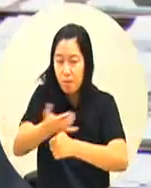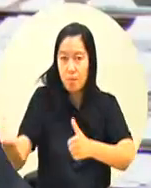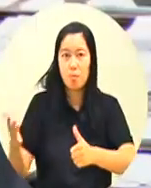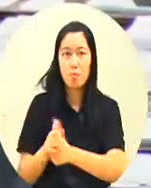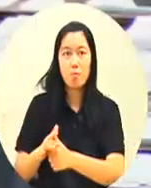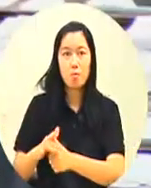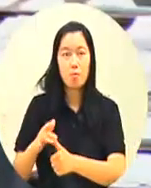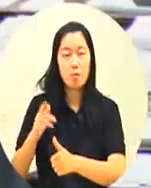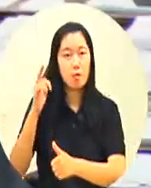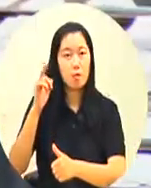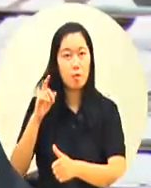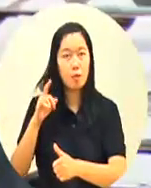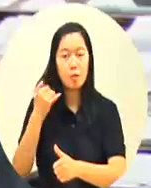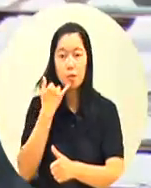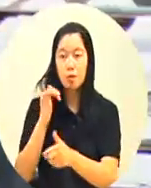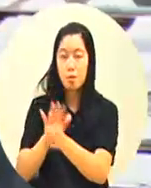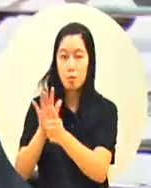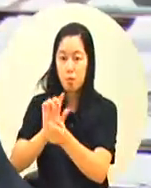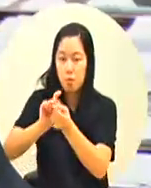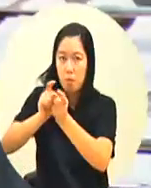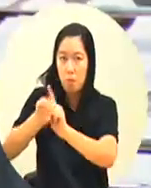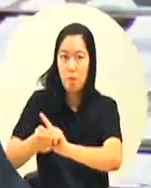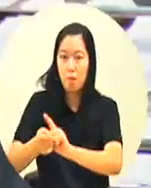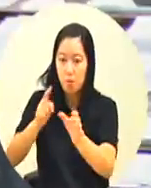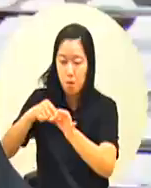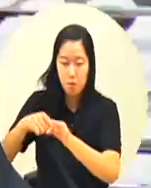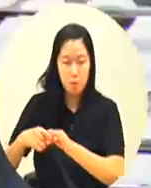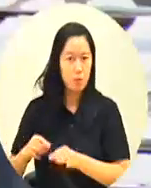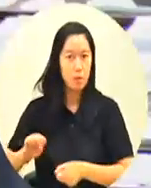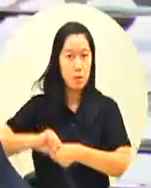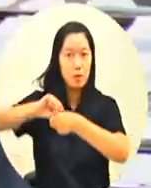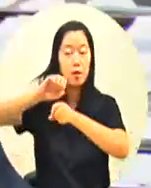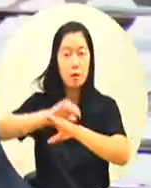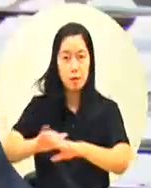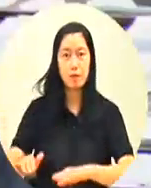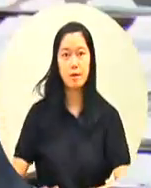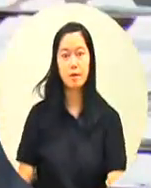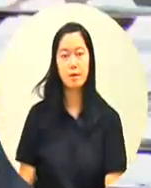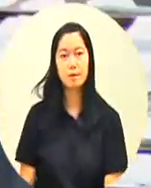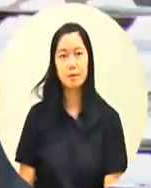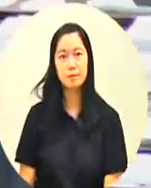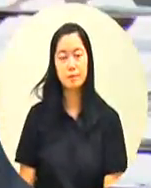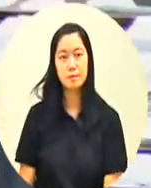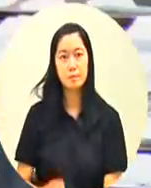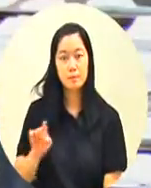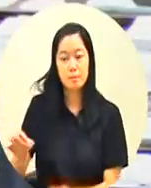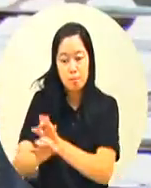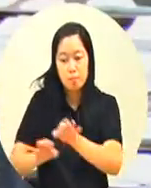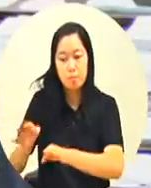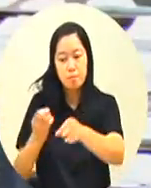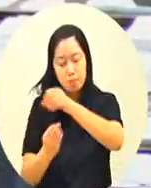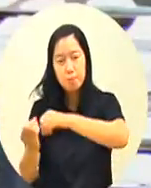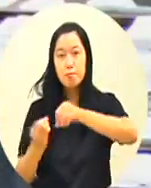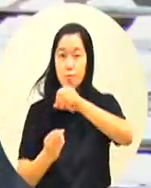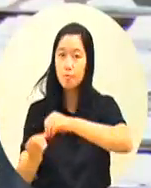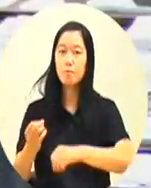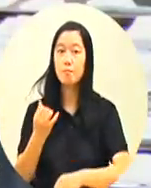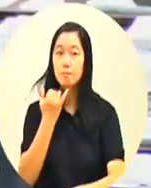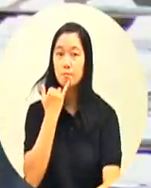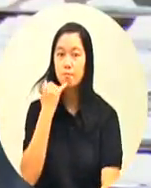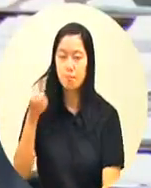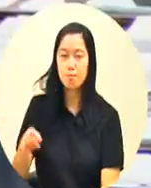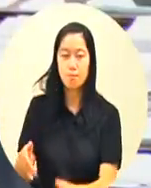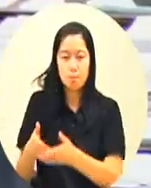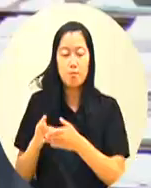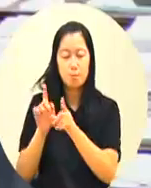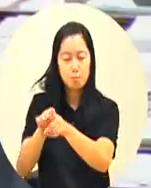费资源，其实可以创造更多的产值，更多的工作机会。我想这个循环经济是必定一定要走的。